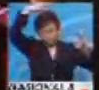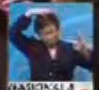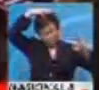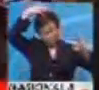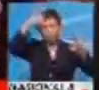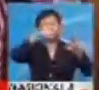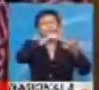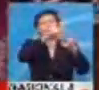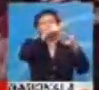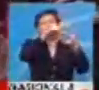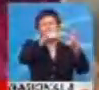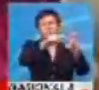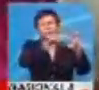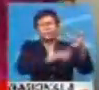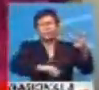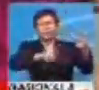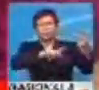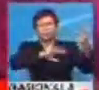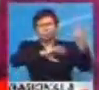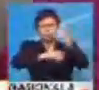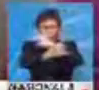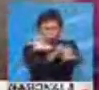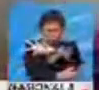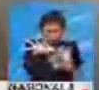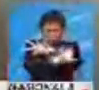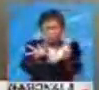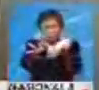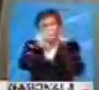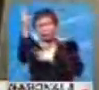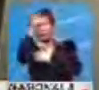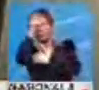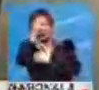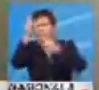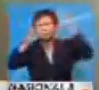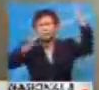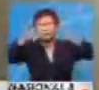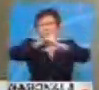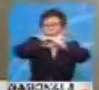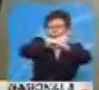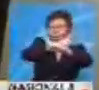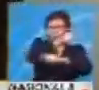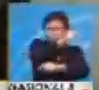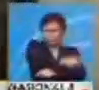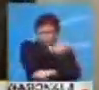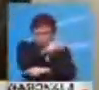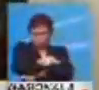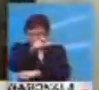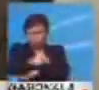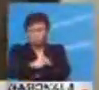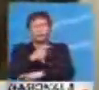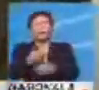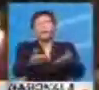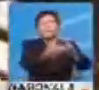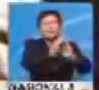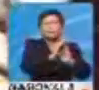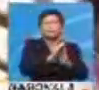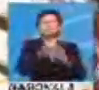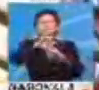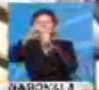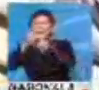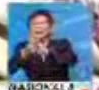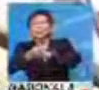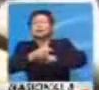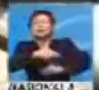Abu Bakar dan ketua polisi negara Malaysia selaku Defender plantive menuntut ganti rugi karena Cuai menyebabkan